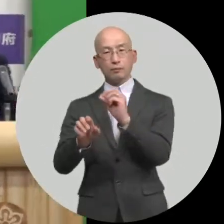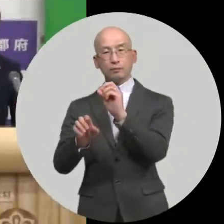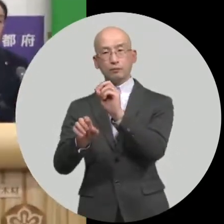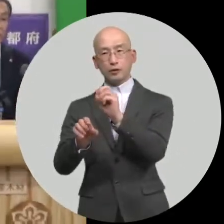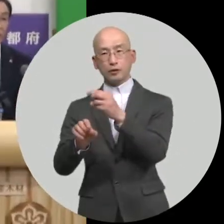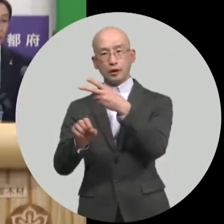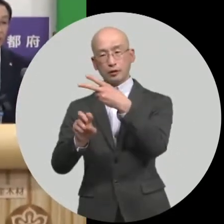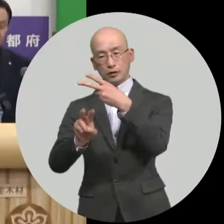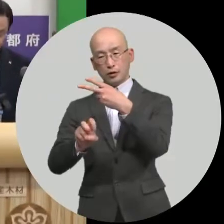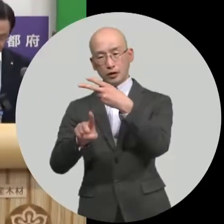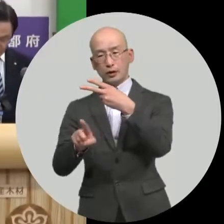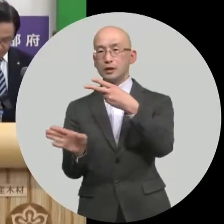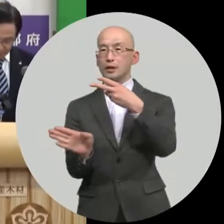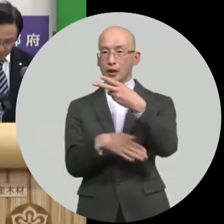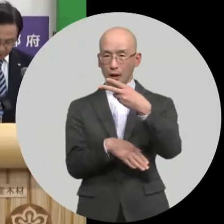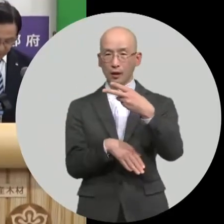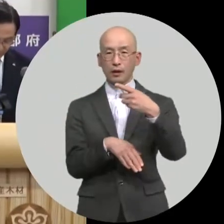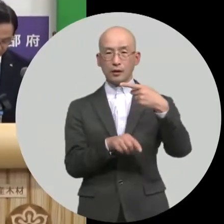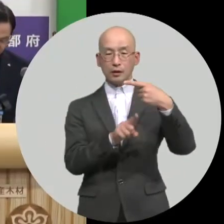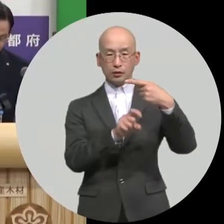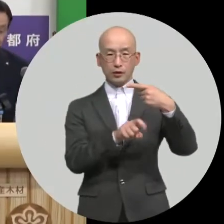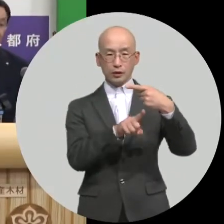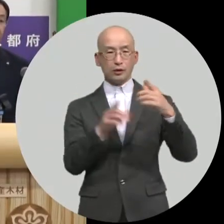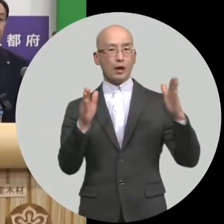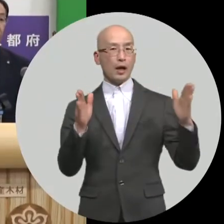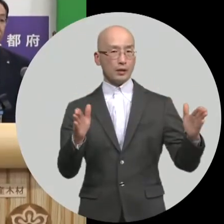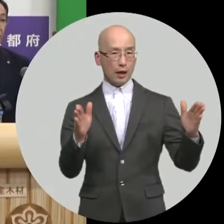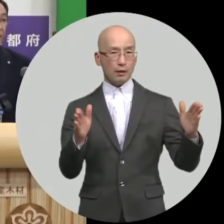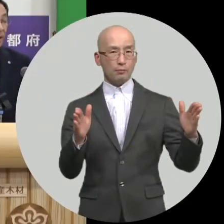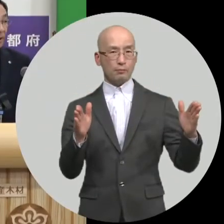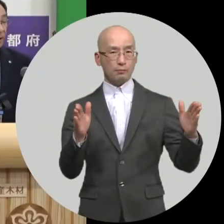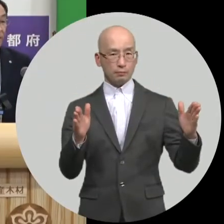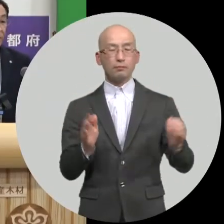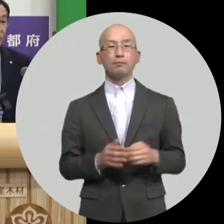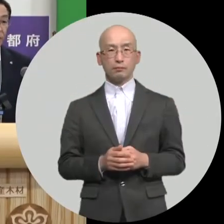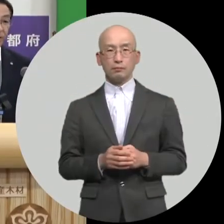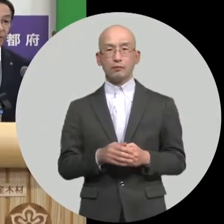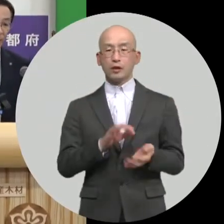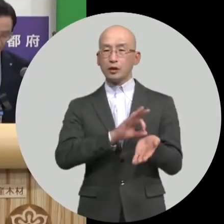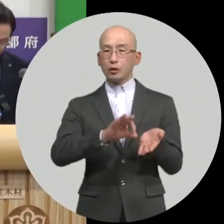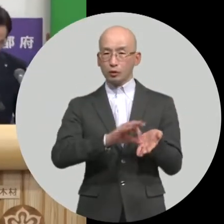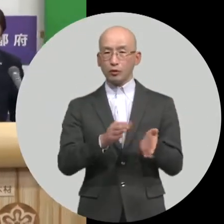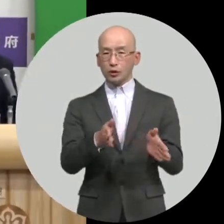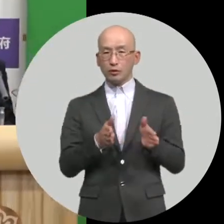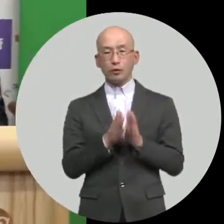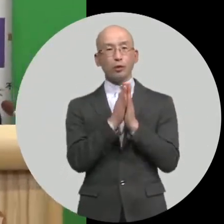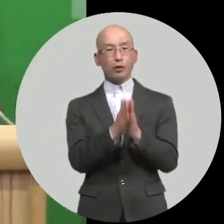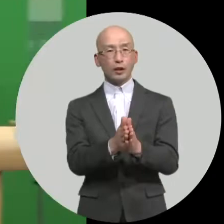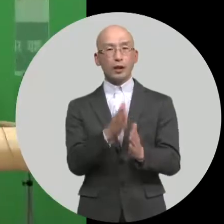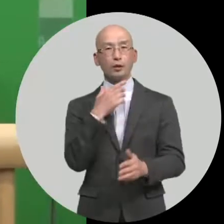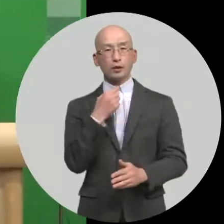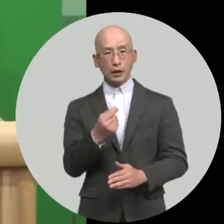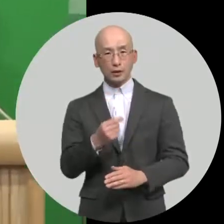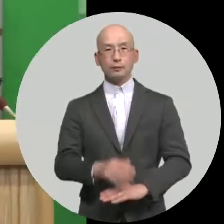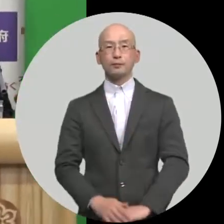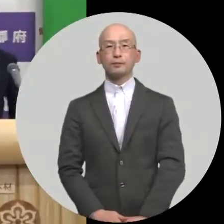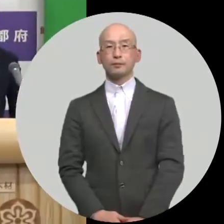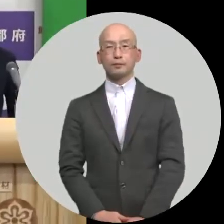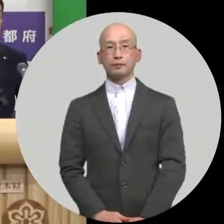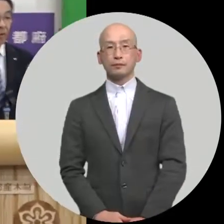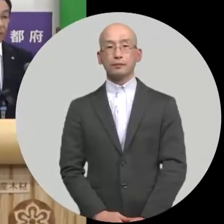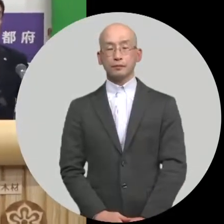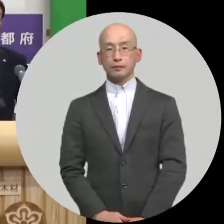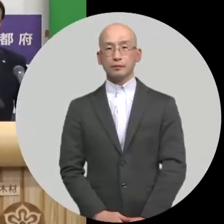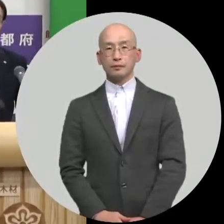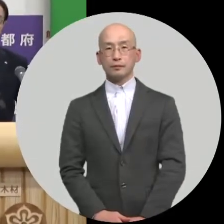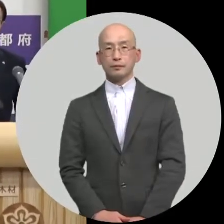今月の21日から1月の11日までの間はですね、利用の自粛をお願いしたいというふうに思っております。これにつき